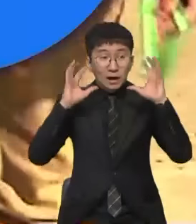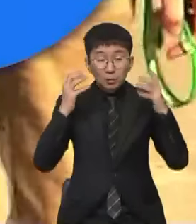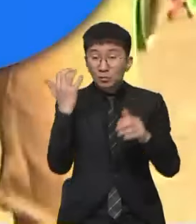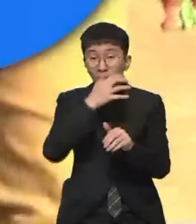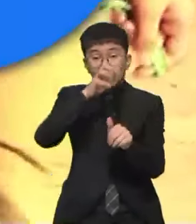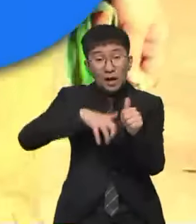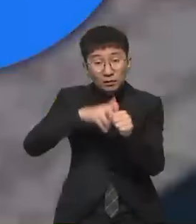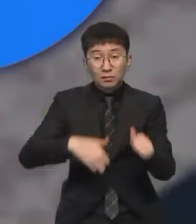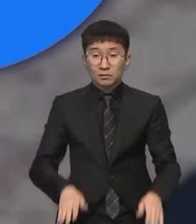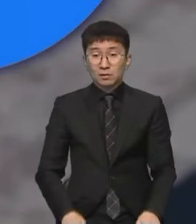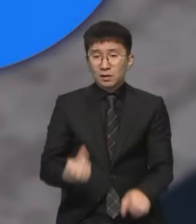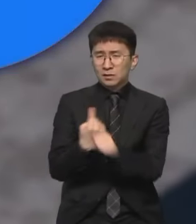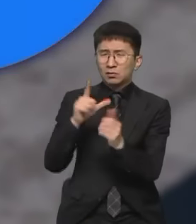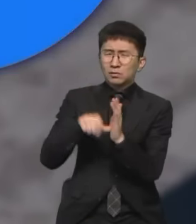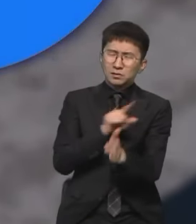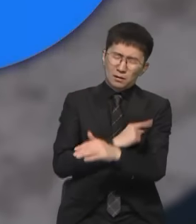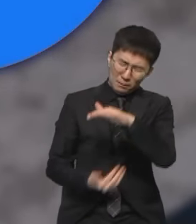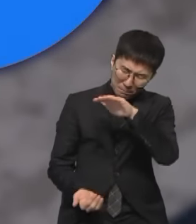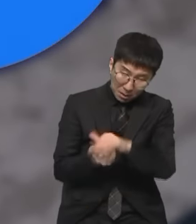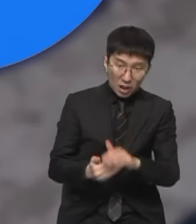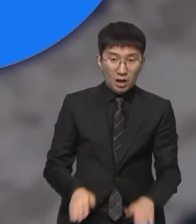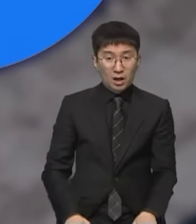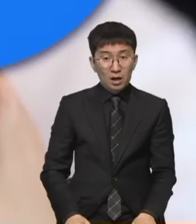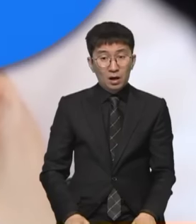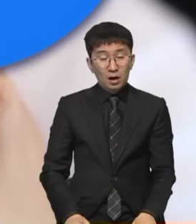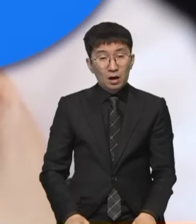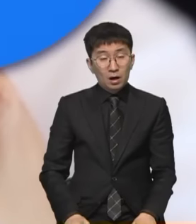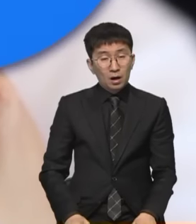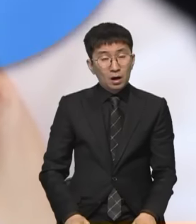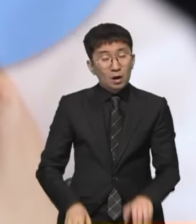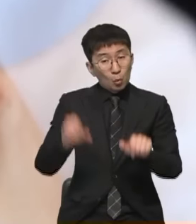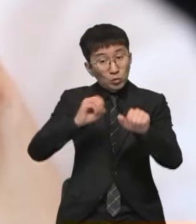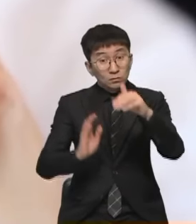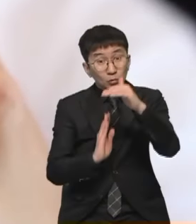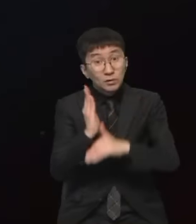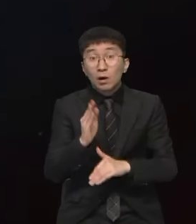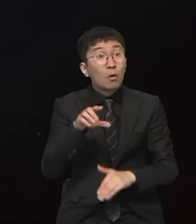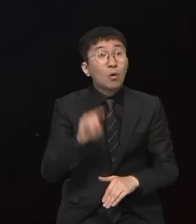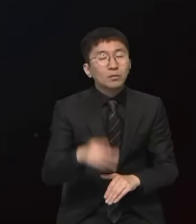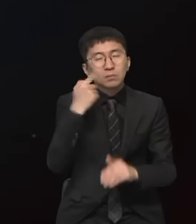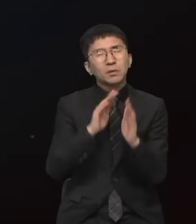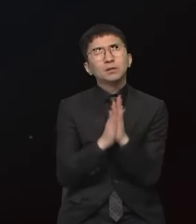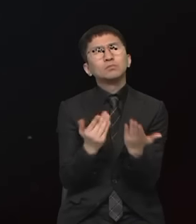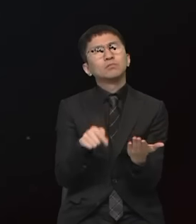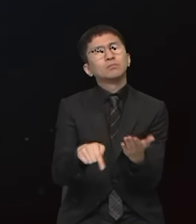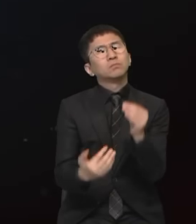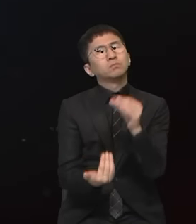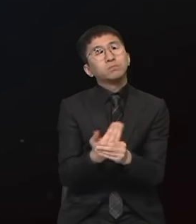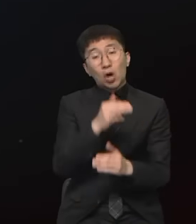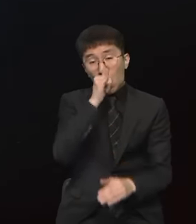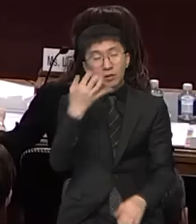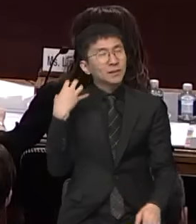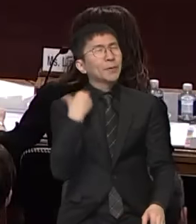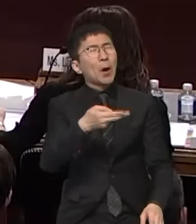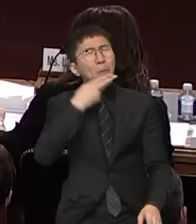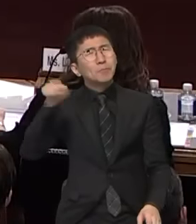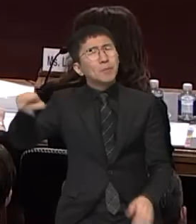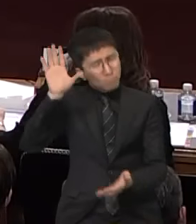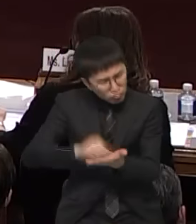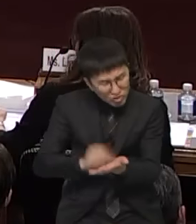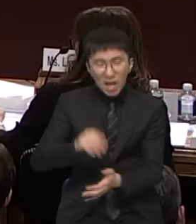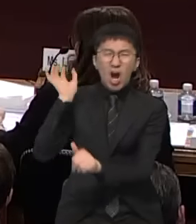역대 최다를 기록했고 절반 이상이 페이스북에서 나왔습니다. 그럼에도 책임지지 않고 있다는